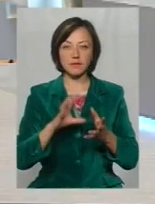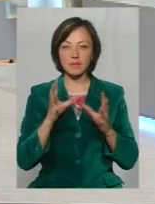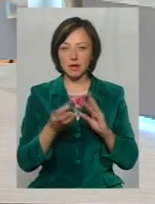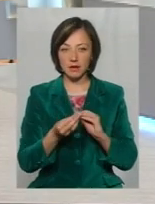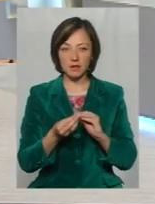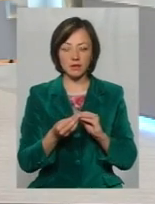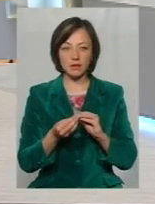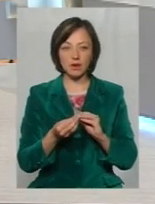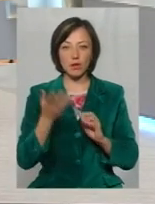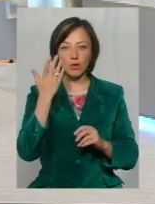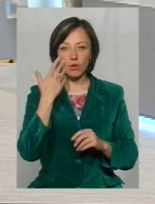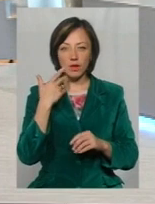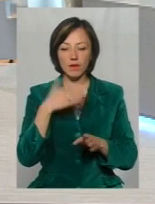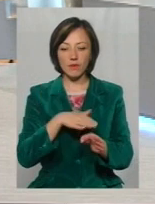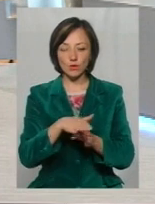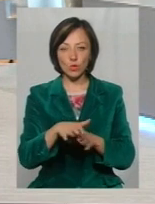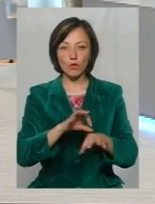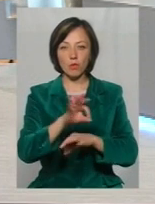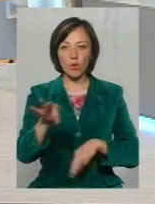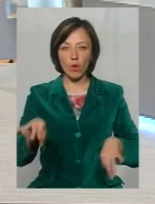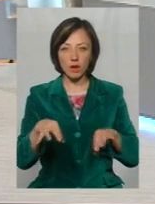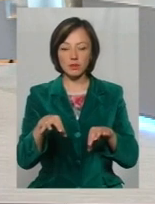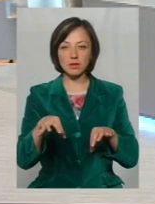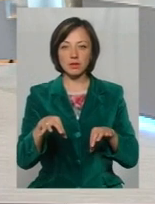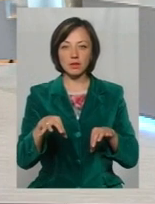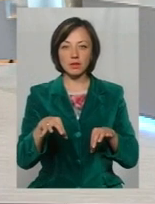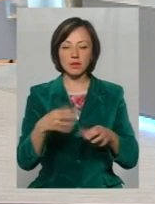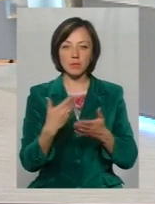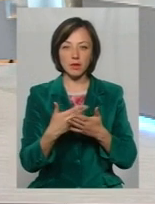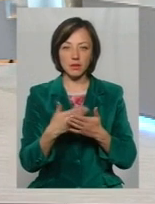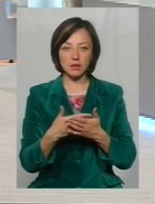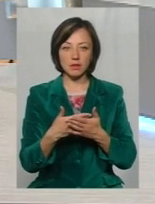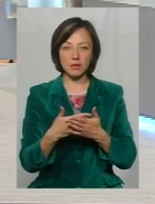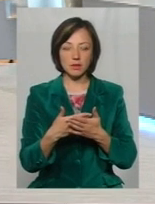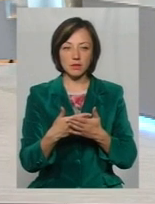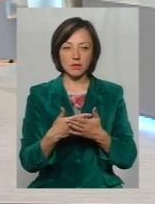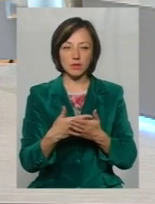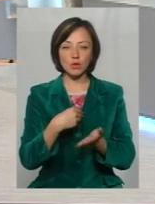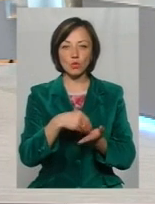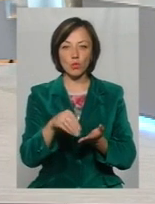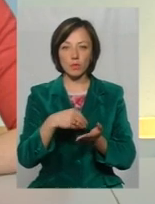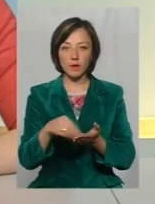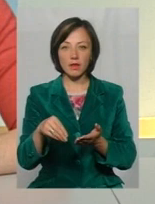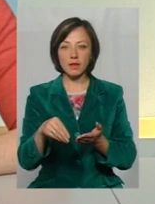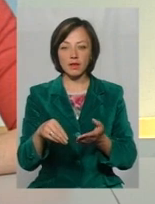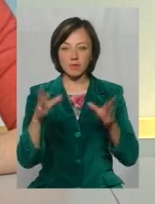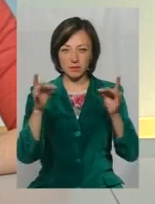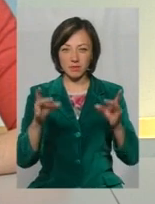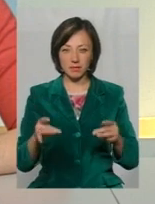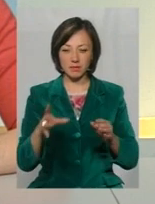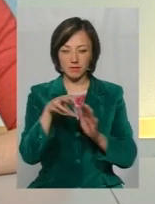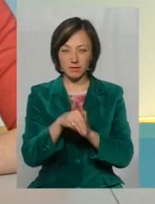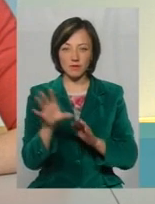ми коли реалізовуємо проект, тобто на прикладі сумок, коли ми закупили сумки,